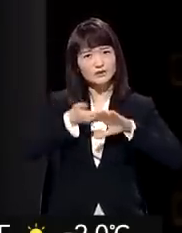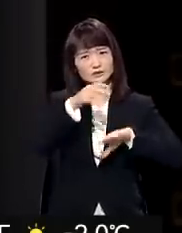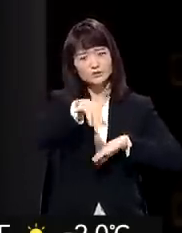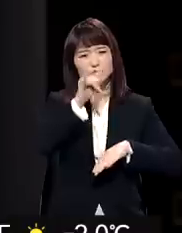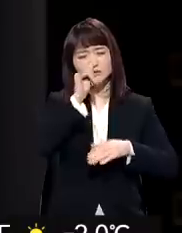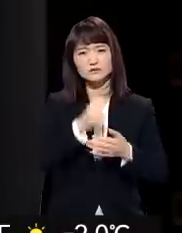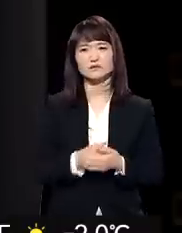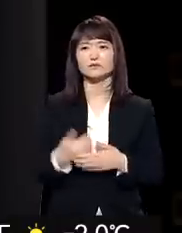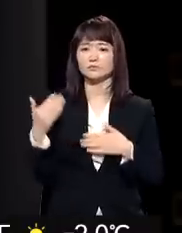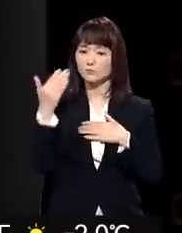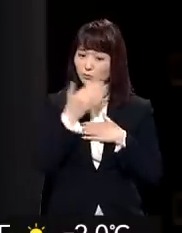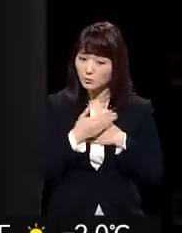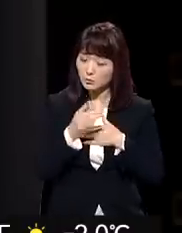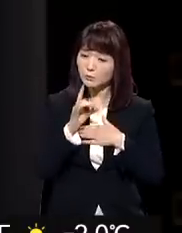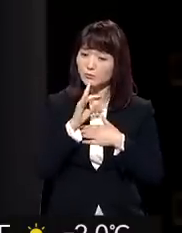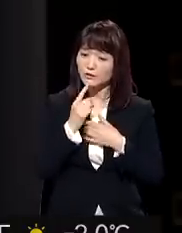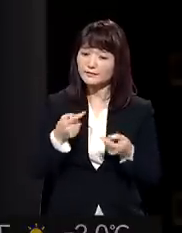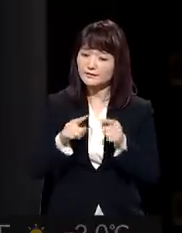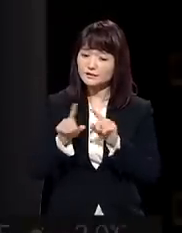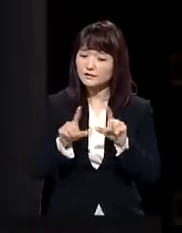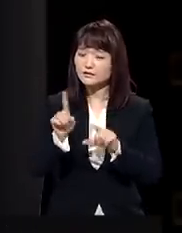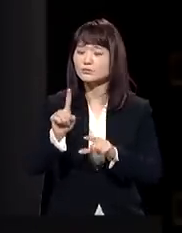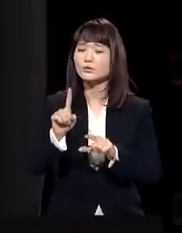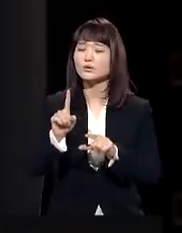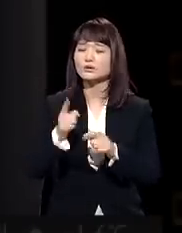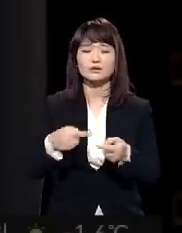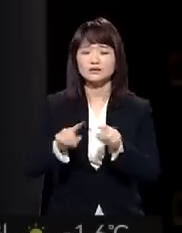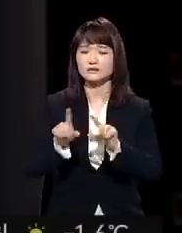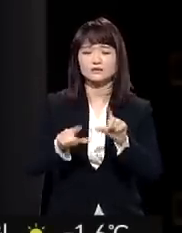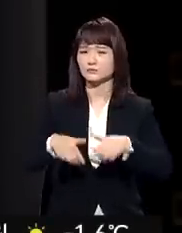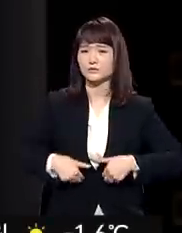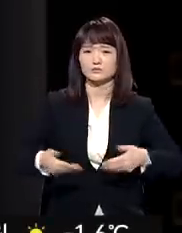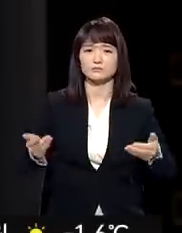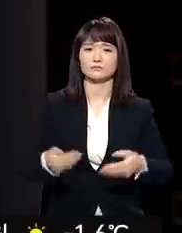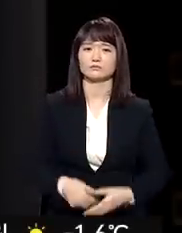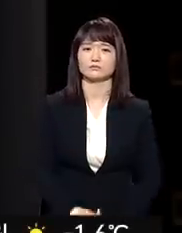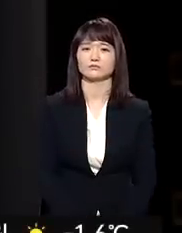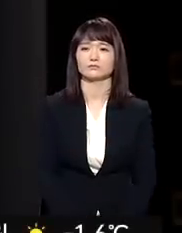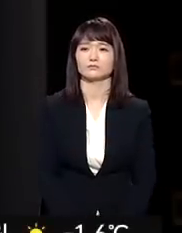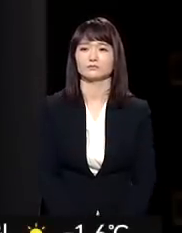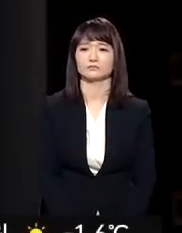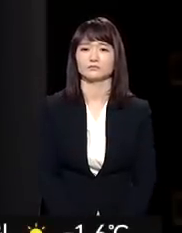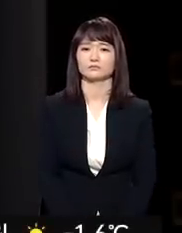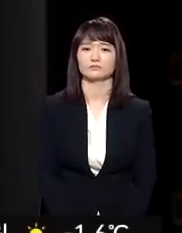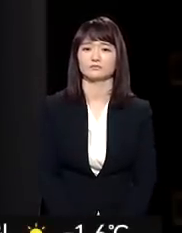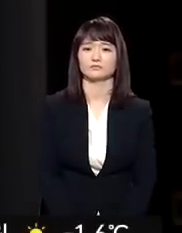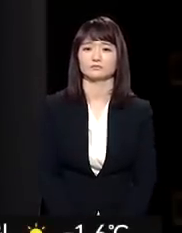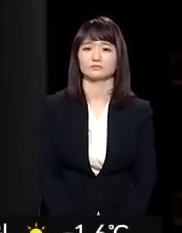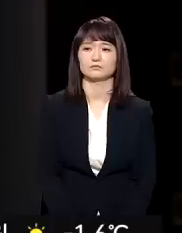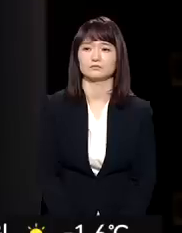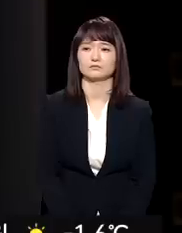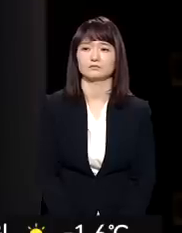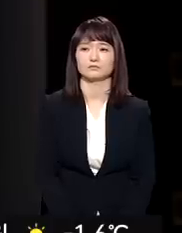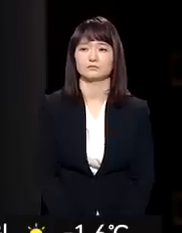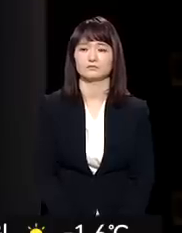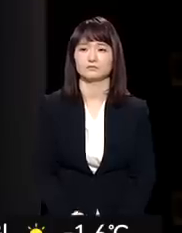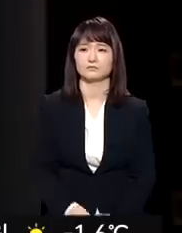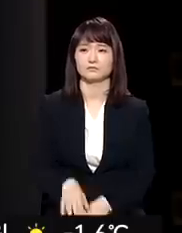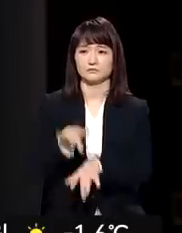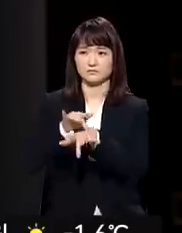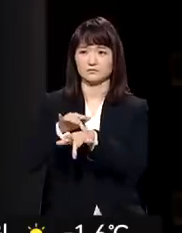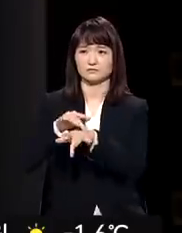가야 되는데이 몸뚱이만 있는 사람하고 뭐하러 같이 살아요 자 그런데 승현님 아까 승현님 그 악마 같은 그